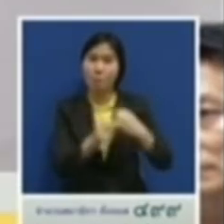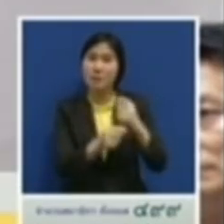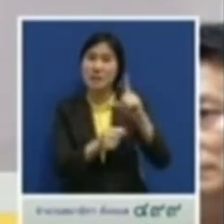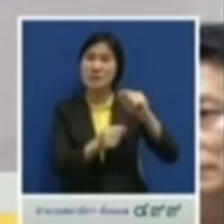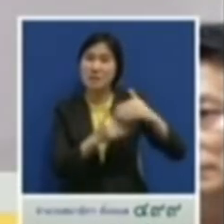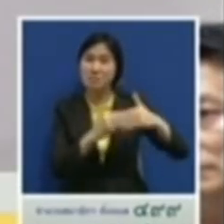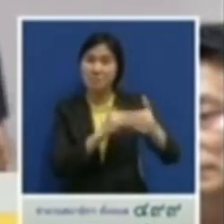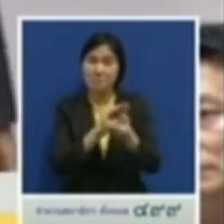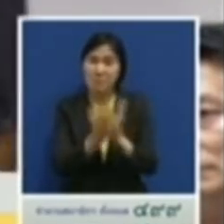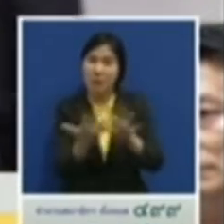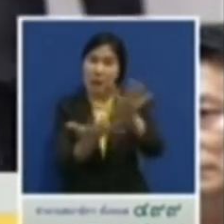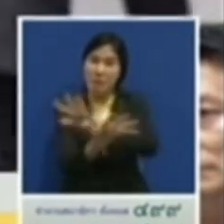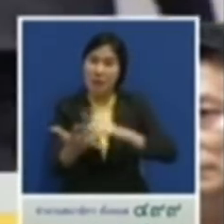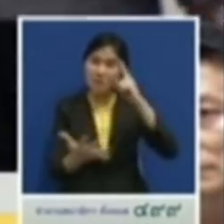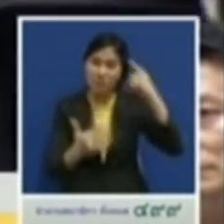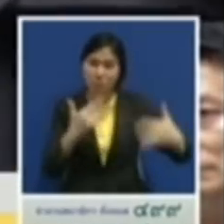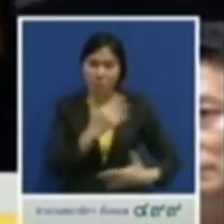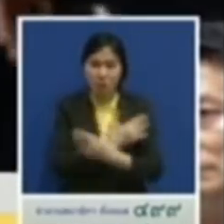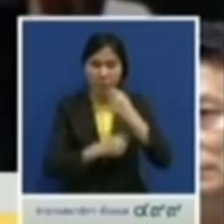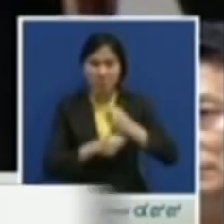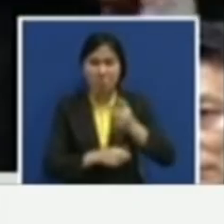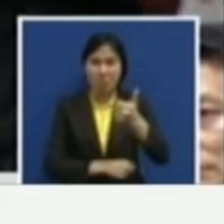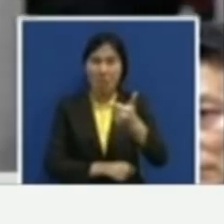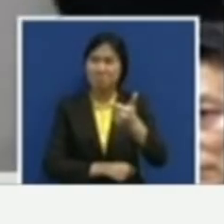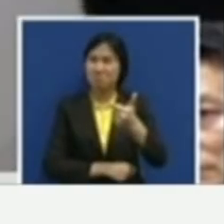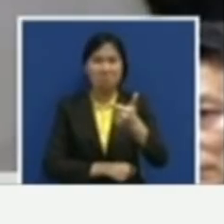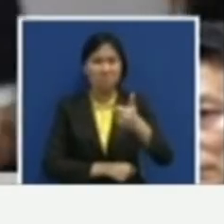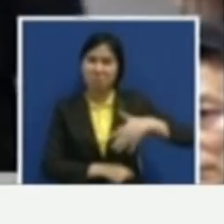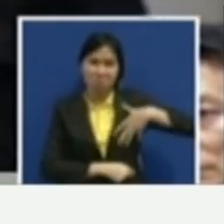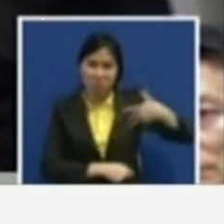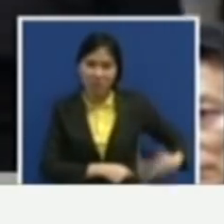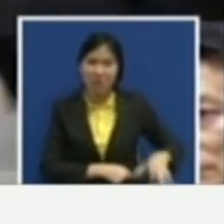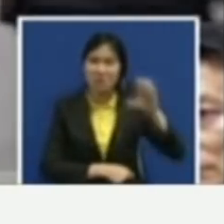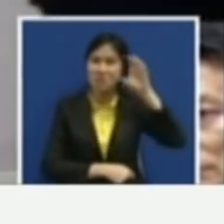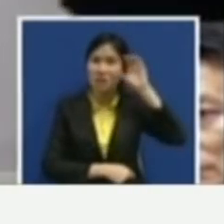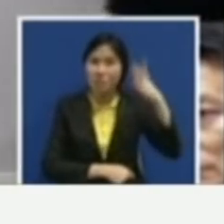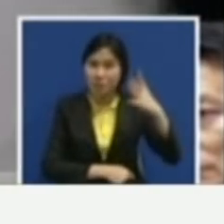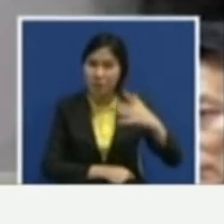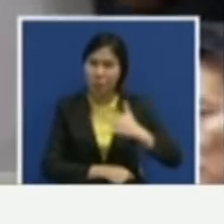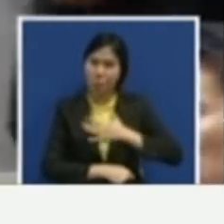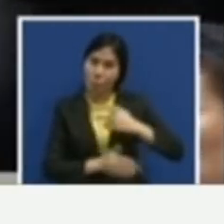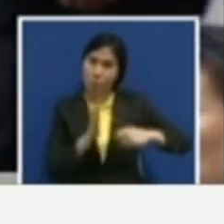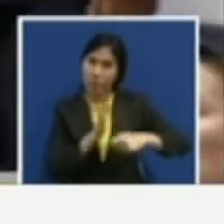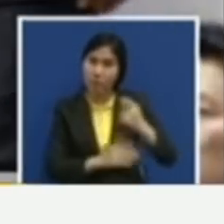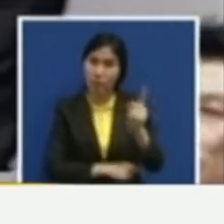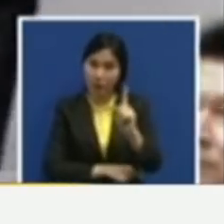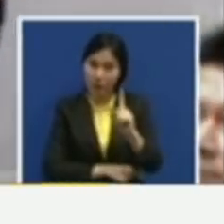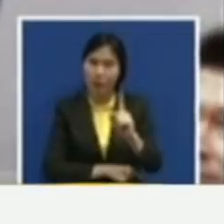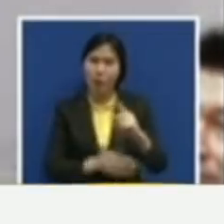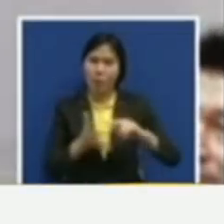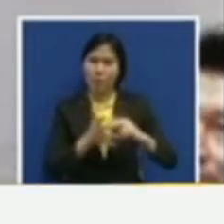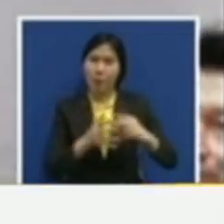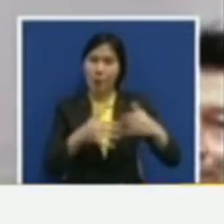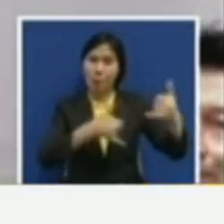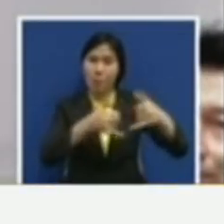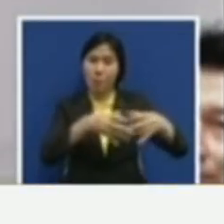ปฏิรูปประเทศไทยนี่จะเป็นไปได้ที่ผมไม่เชื่อมีเหตุผลเพราะกลุ่มคนที่ก